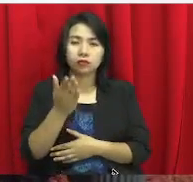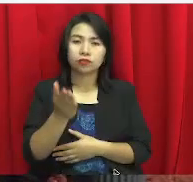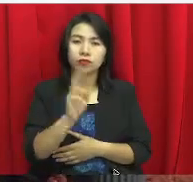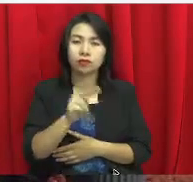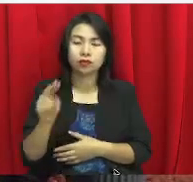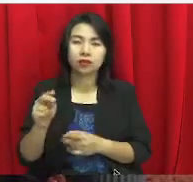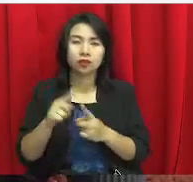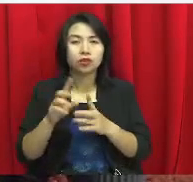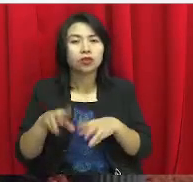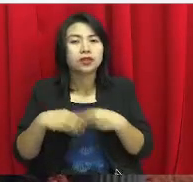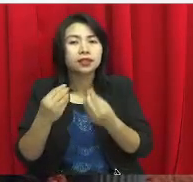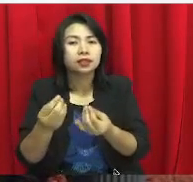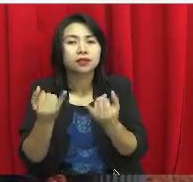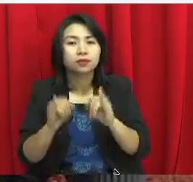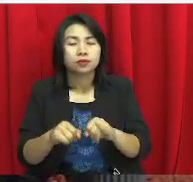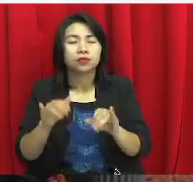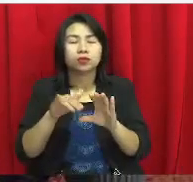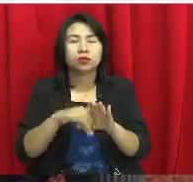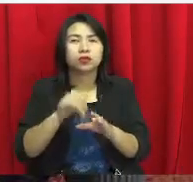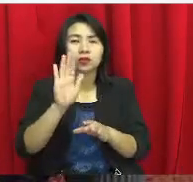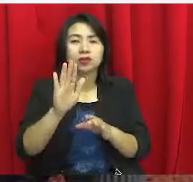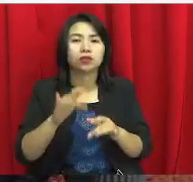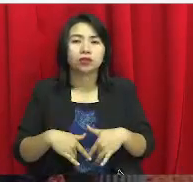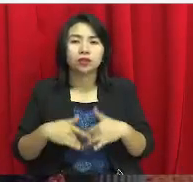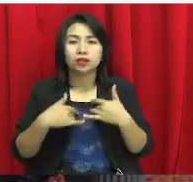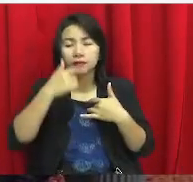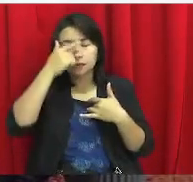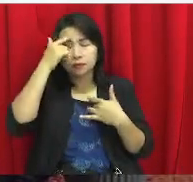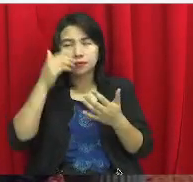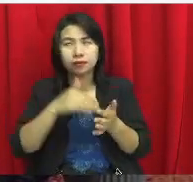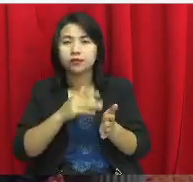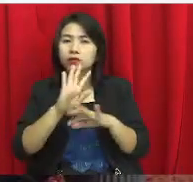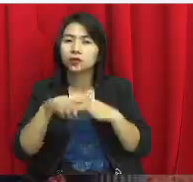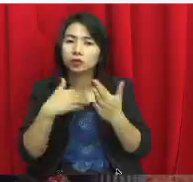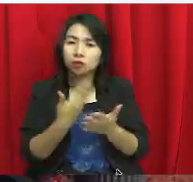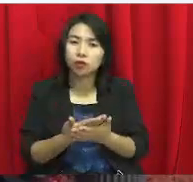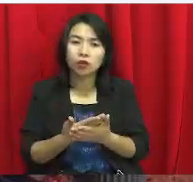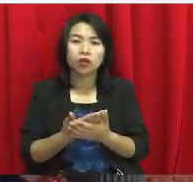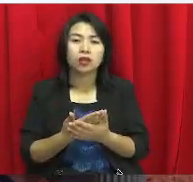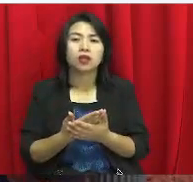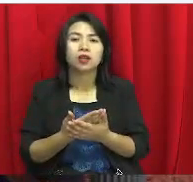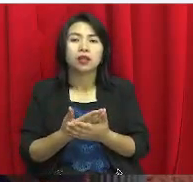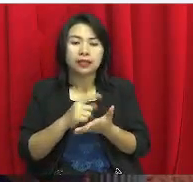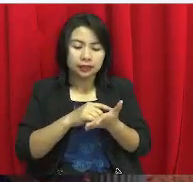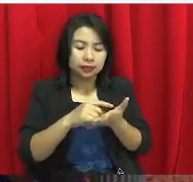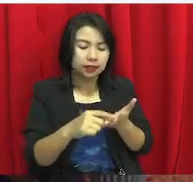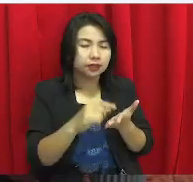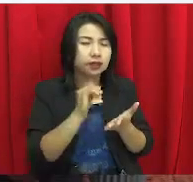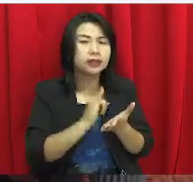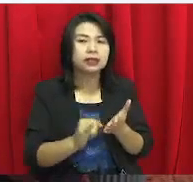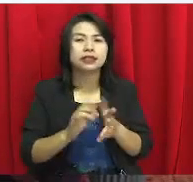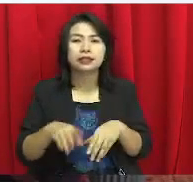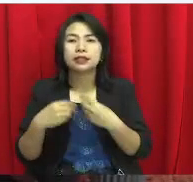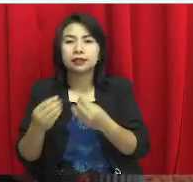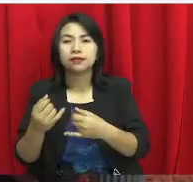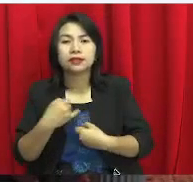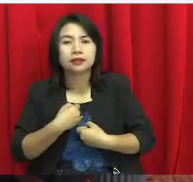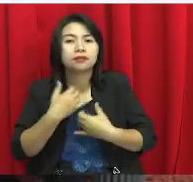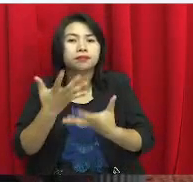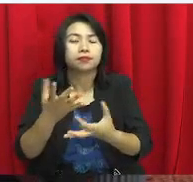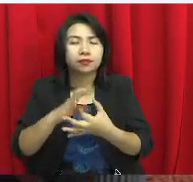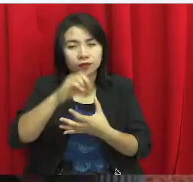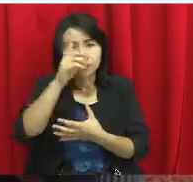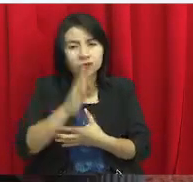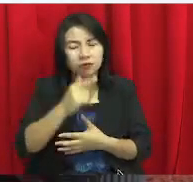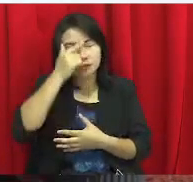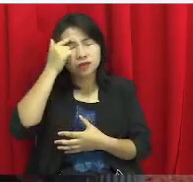sa buhay mo. Sapagkat ito ay all scripture is given by inspiration of God. Kasi kung kukuha ka ng